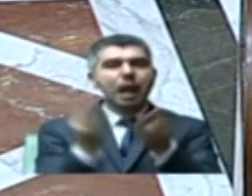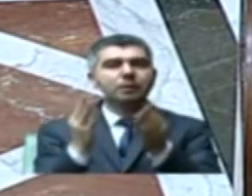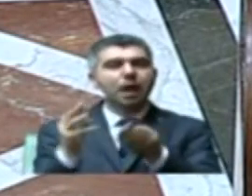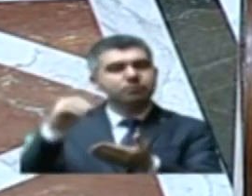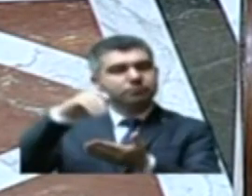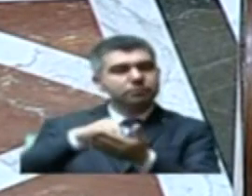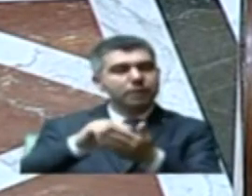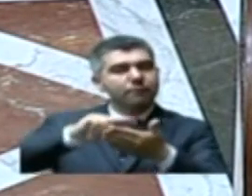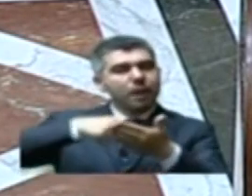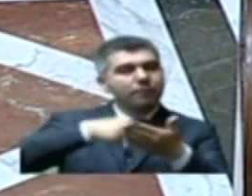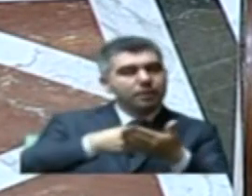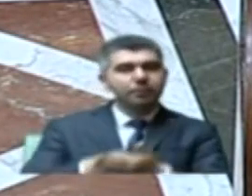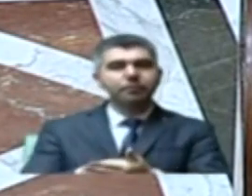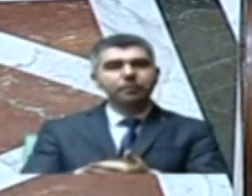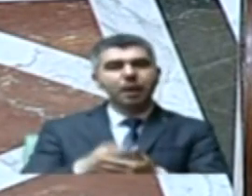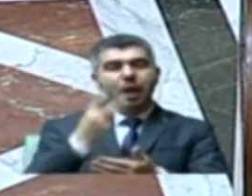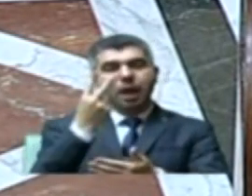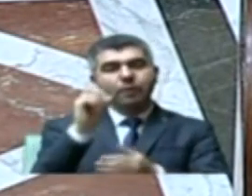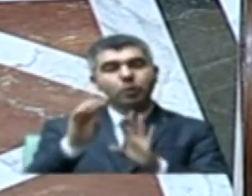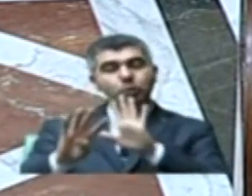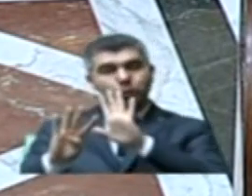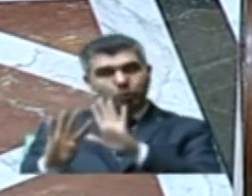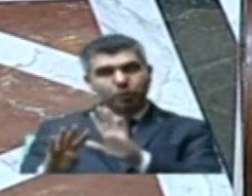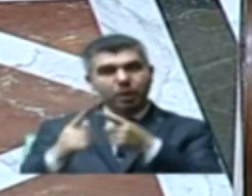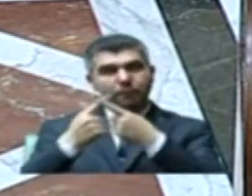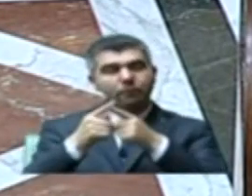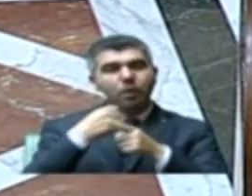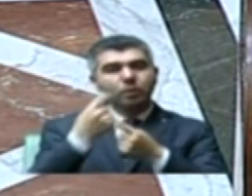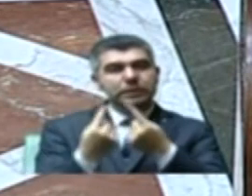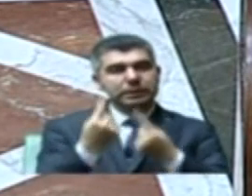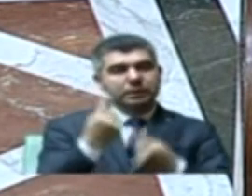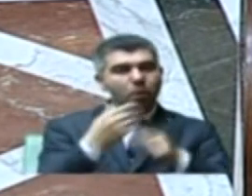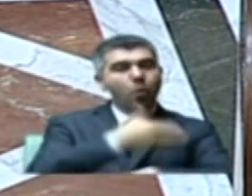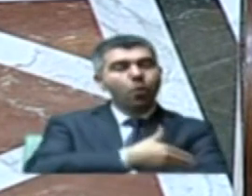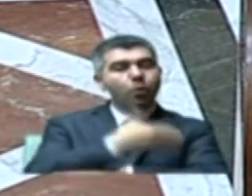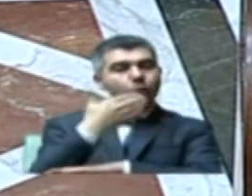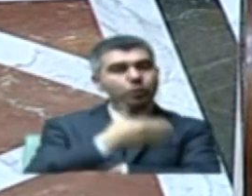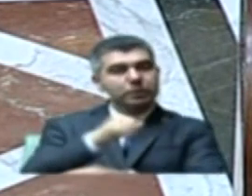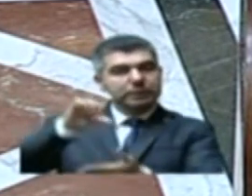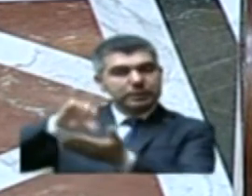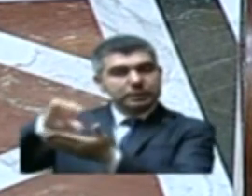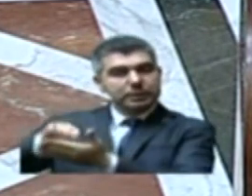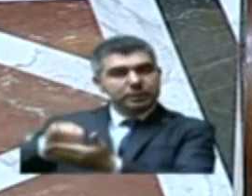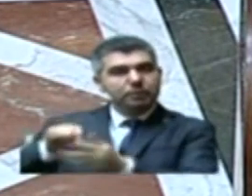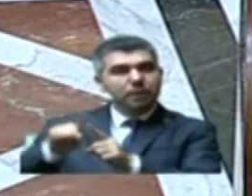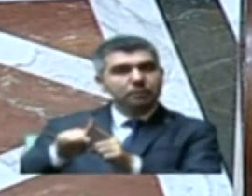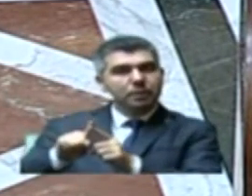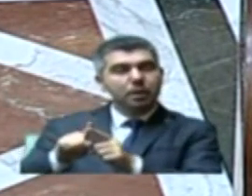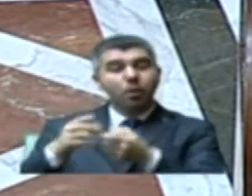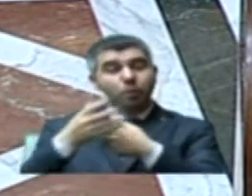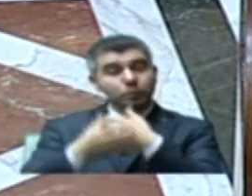29 أبريل 2009 حول تنفيذ الإكراهات البدنية بالمراكز الحدودية على المدينين بديون